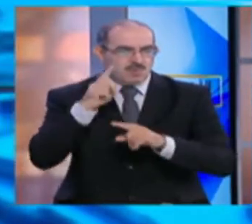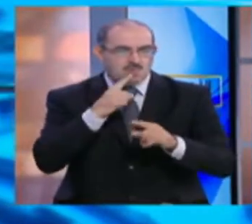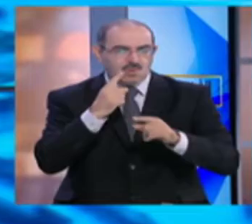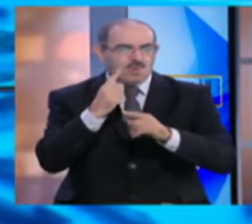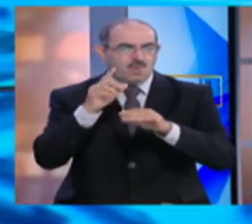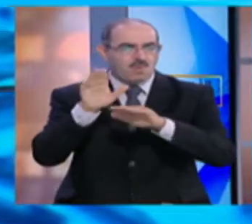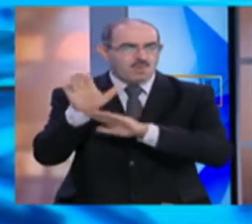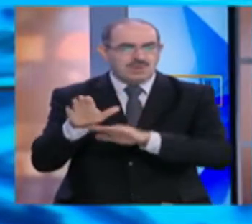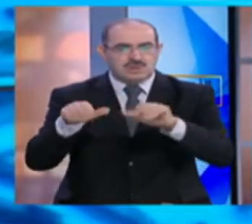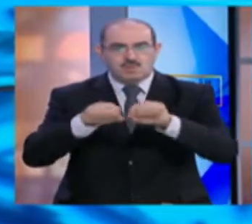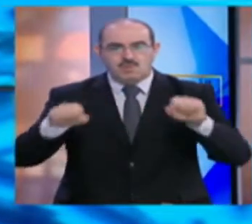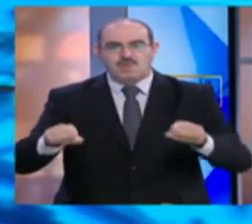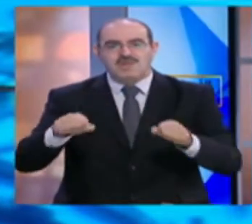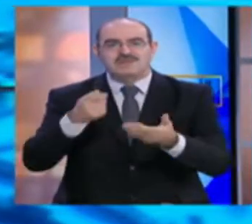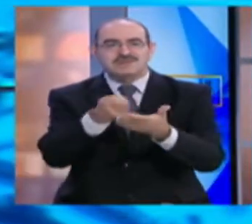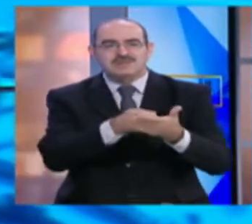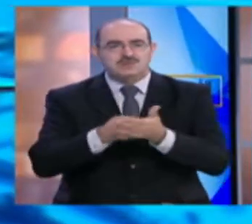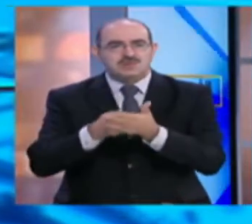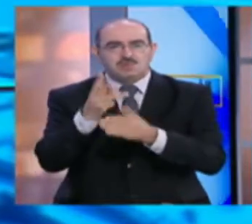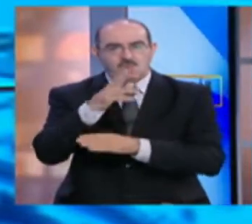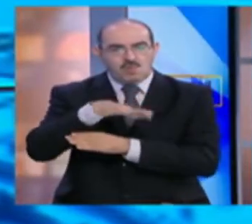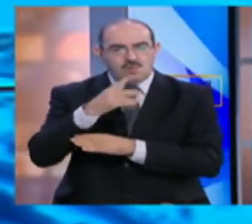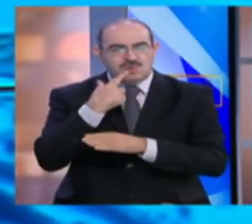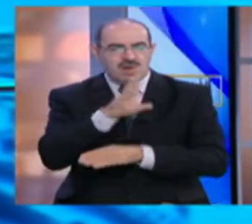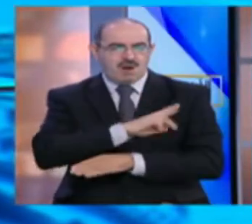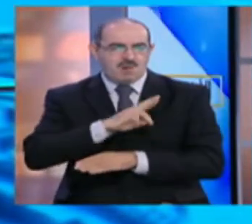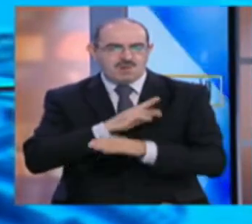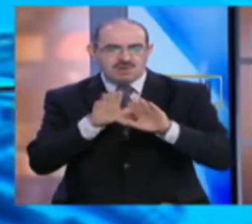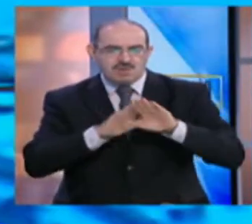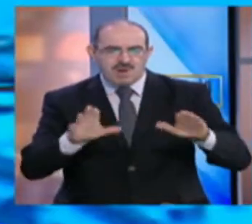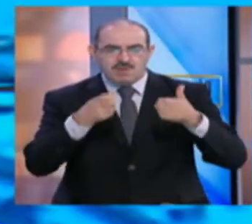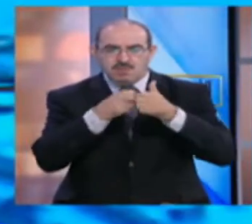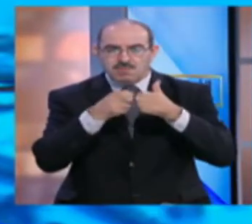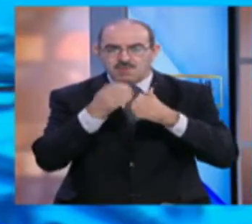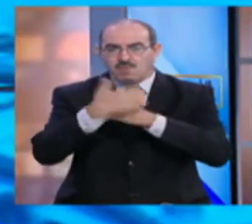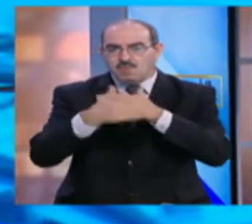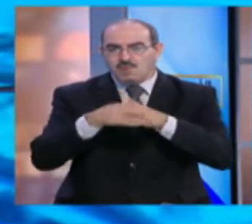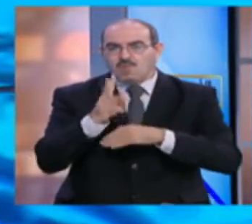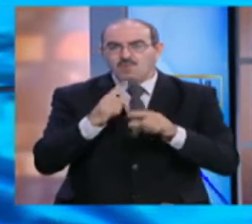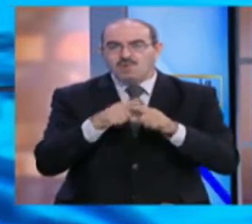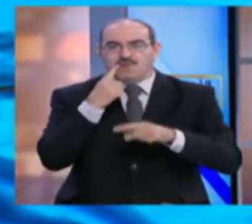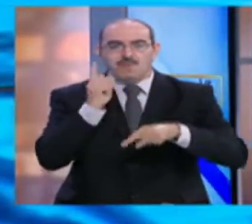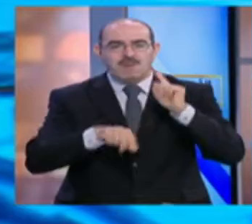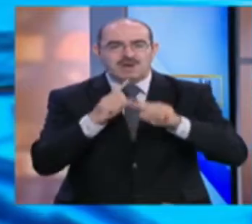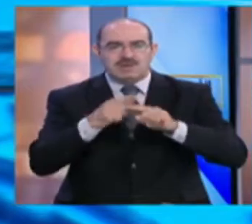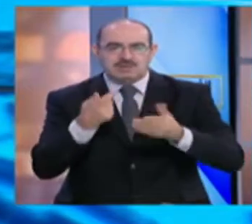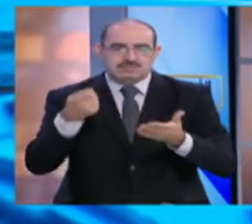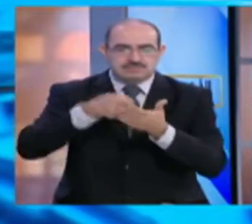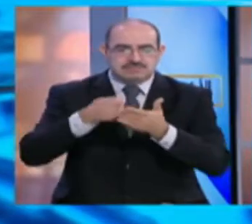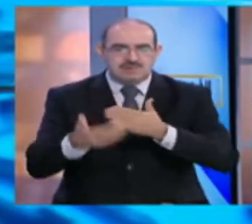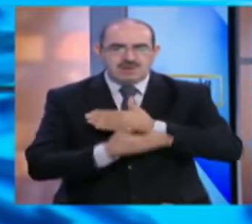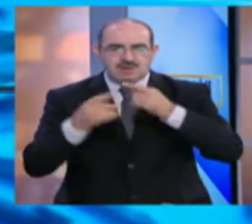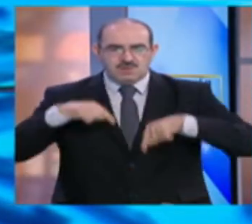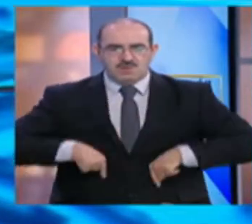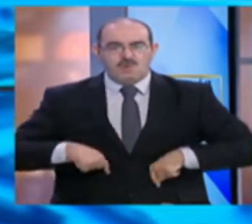القدرة الشرائية للمواطن وضمان استقرار أسعار الخبز كونها مادة مدعمة من قبل الدولة